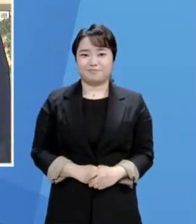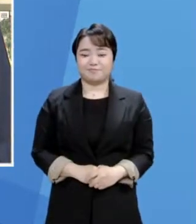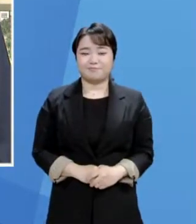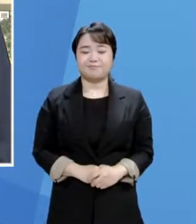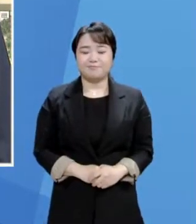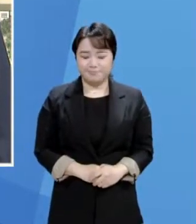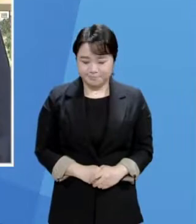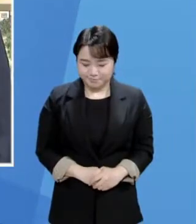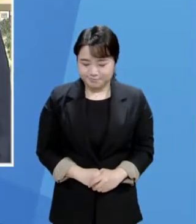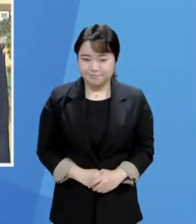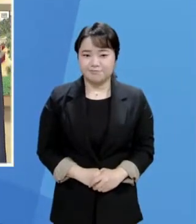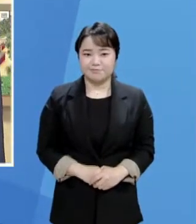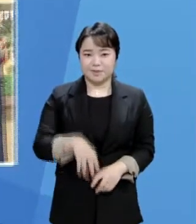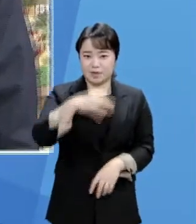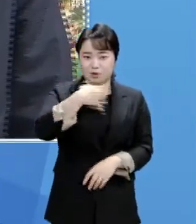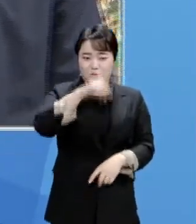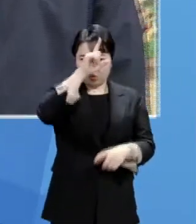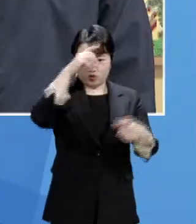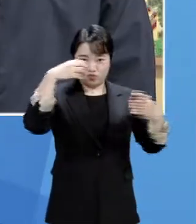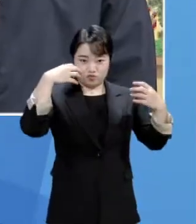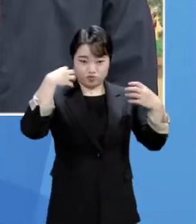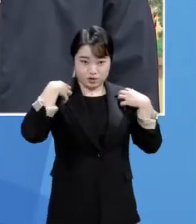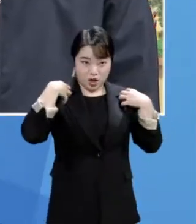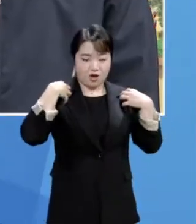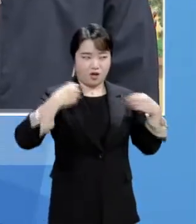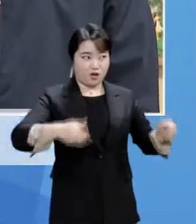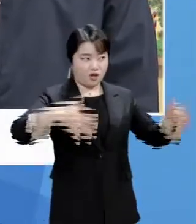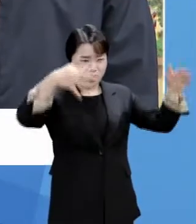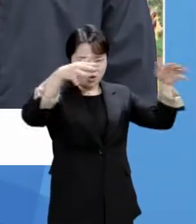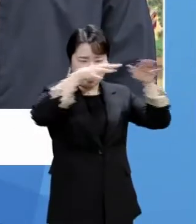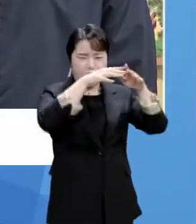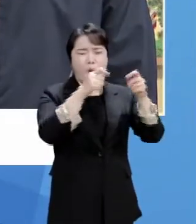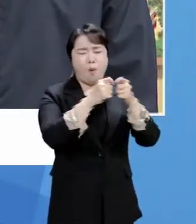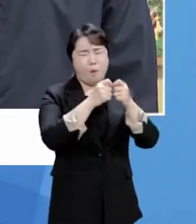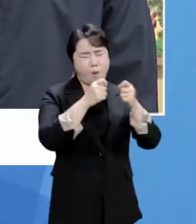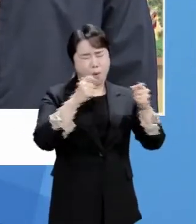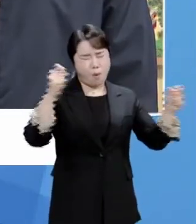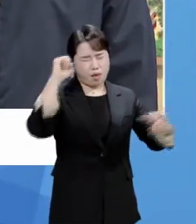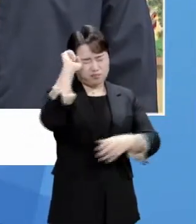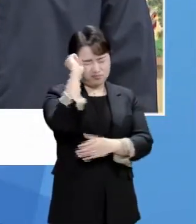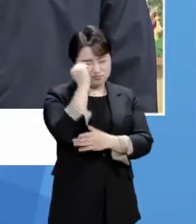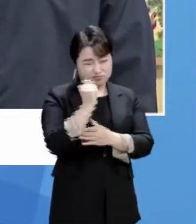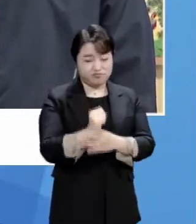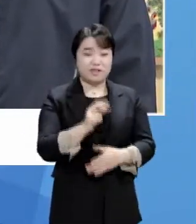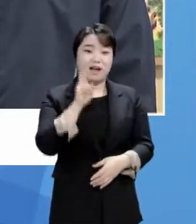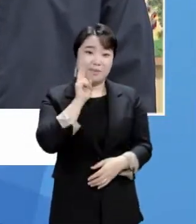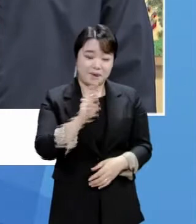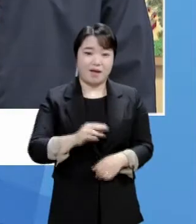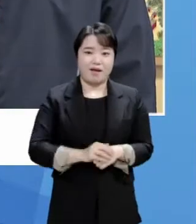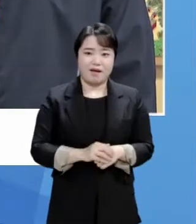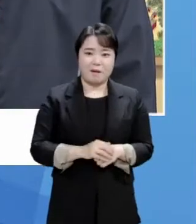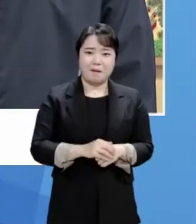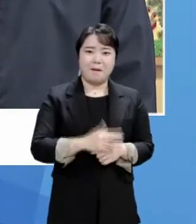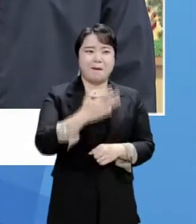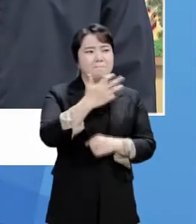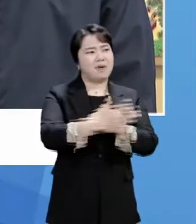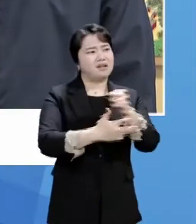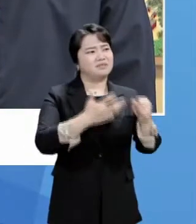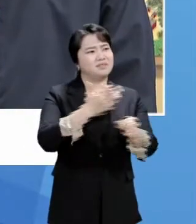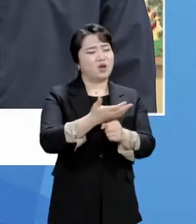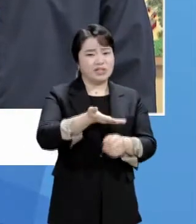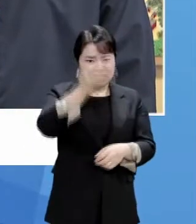네, 우리 종로구청사가 네. 아주 오래된 건물이어서 80년이 넘은